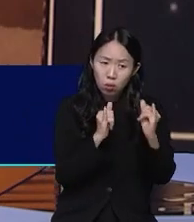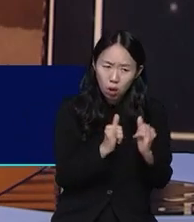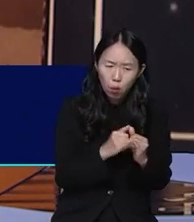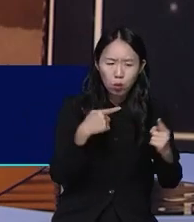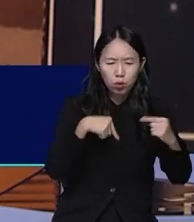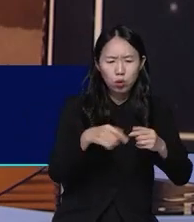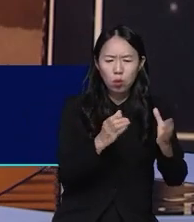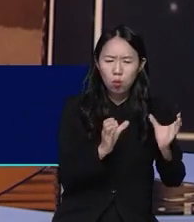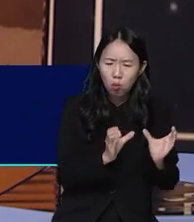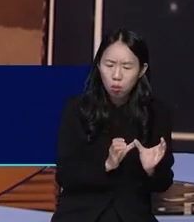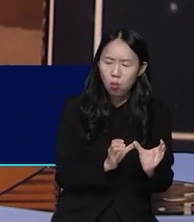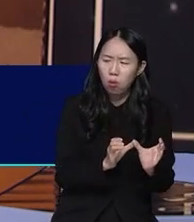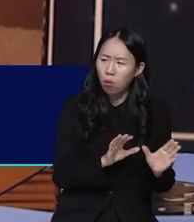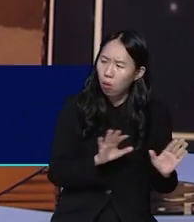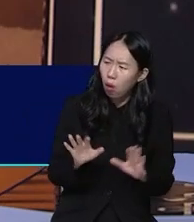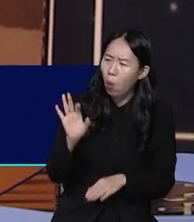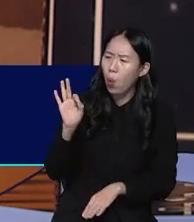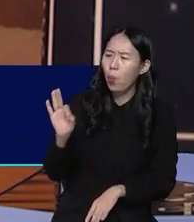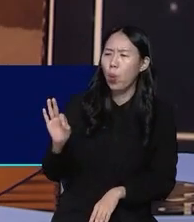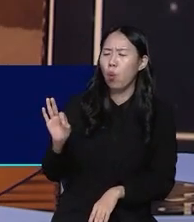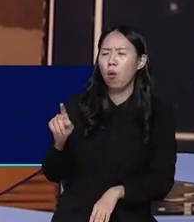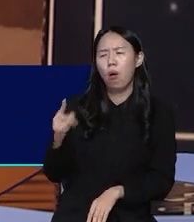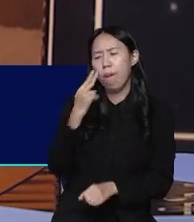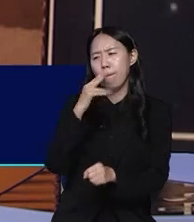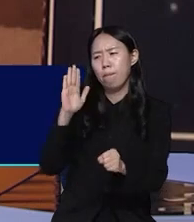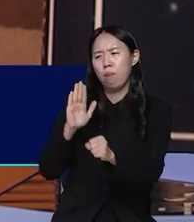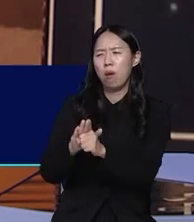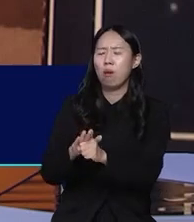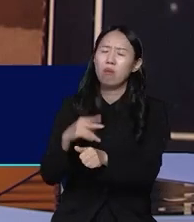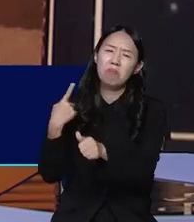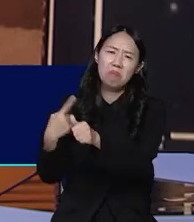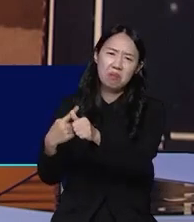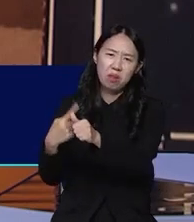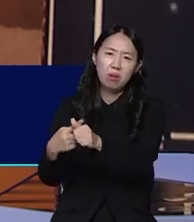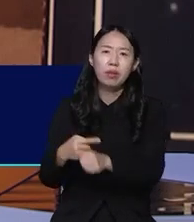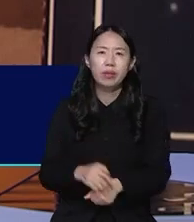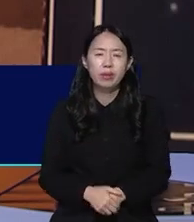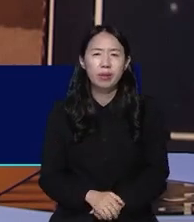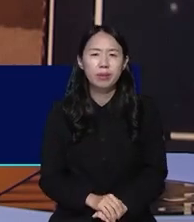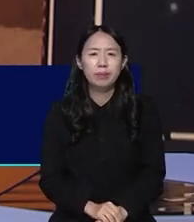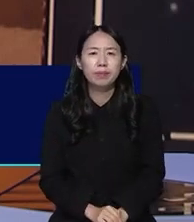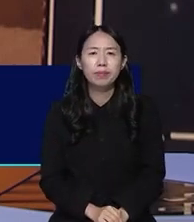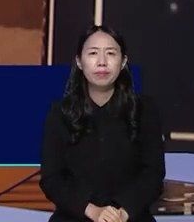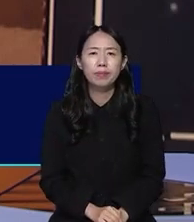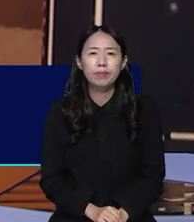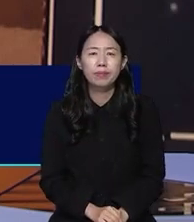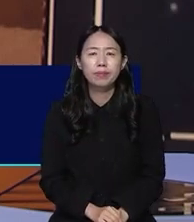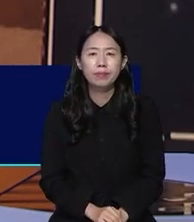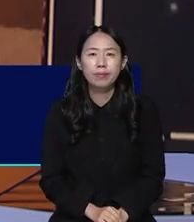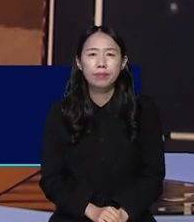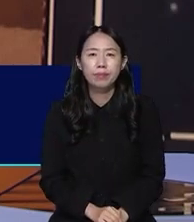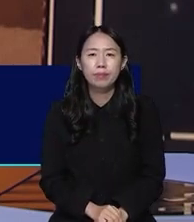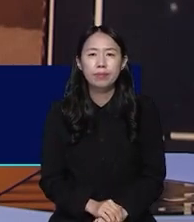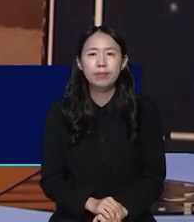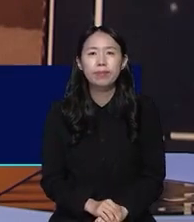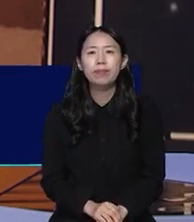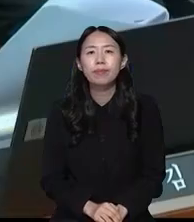정치권은 비극의 상처를 해줍는 몰지각한 태도라며 강하게 비판했습니다. 신대희 기자가 보도합니다.